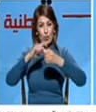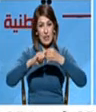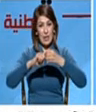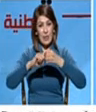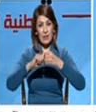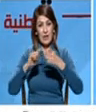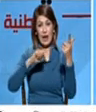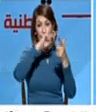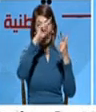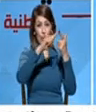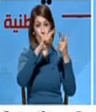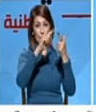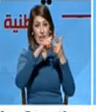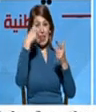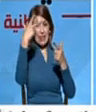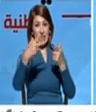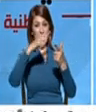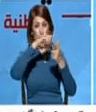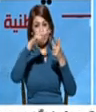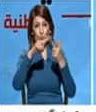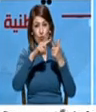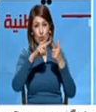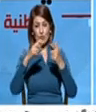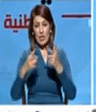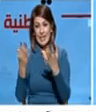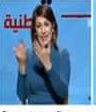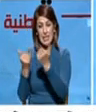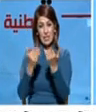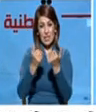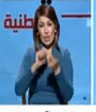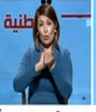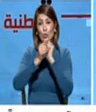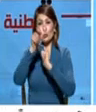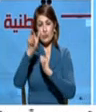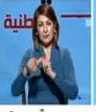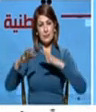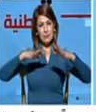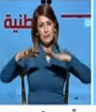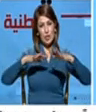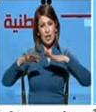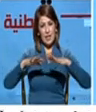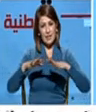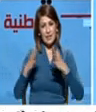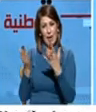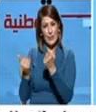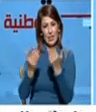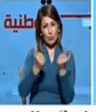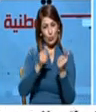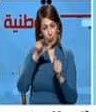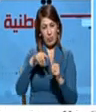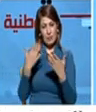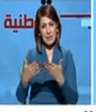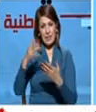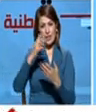الثلاثيه الثانيه لمده ثلاثه اشهر يتبعها ثم اجراءات اخرى معناتها في ما يتعلق ب مرافقه ال